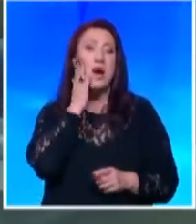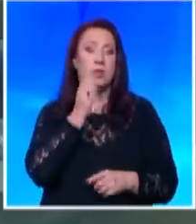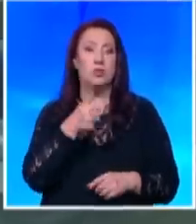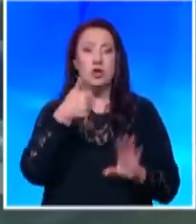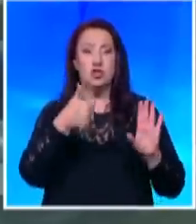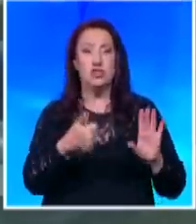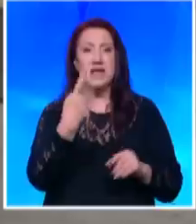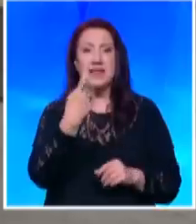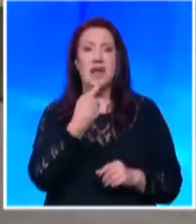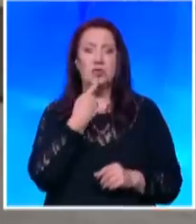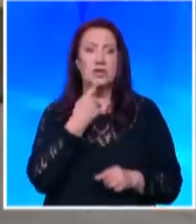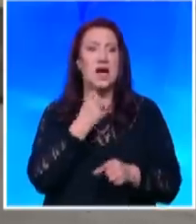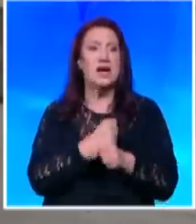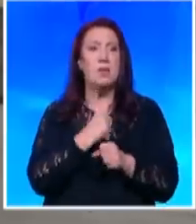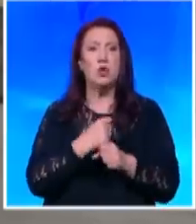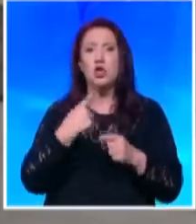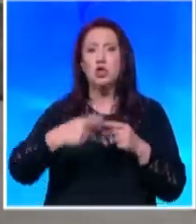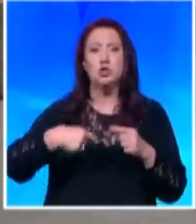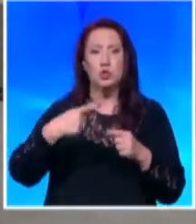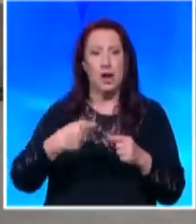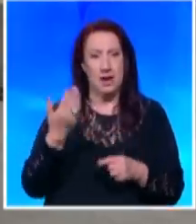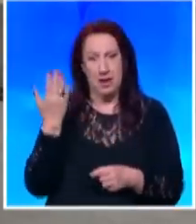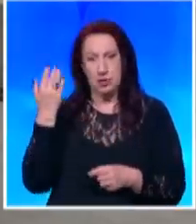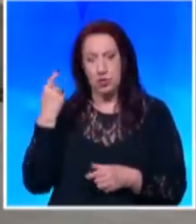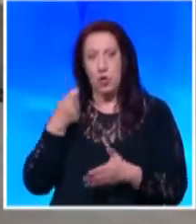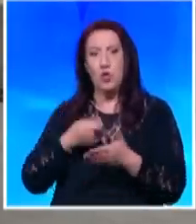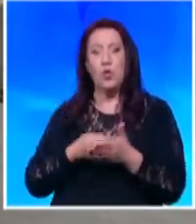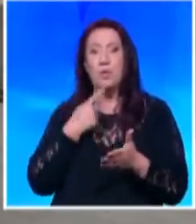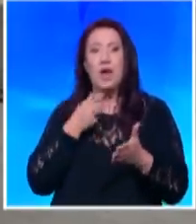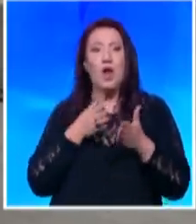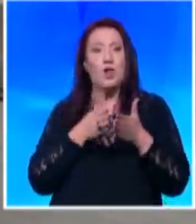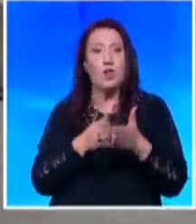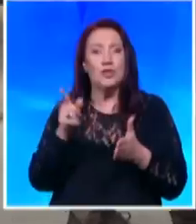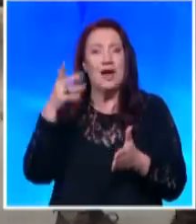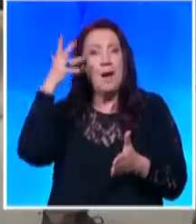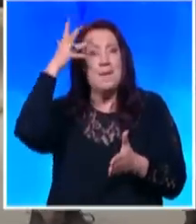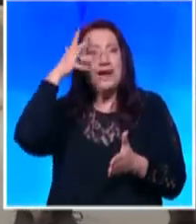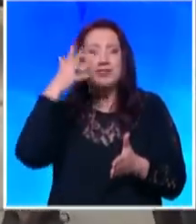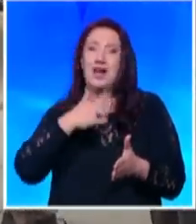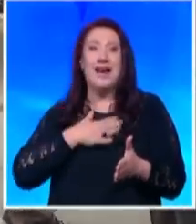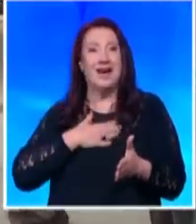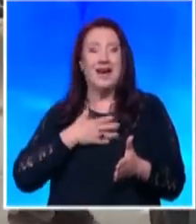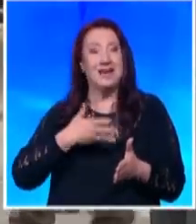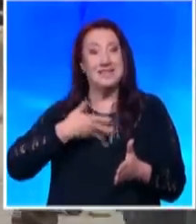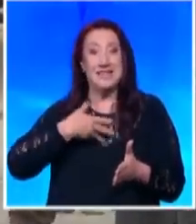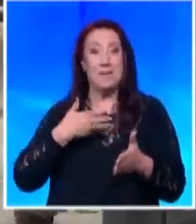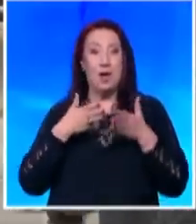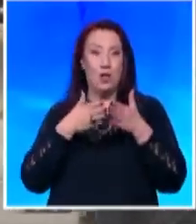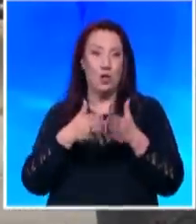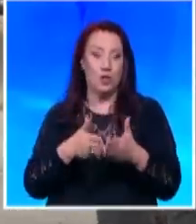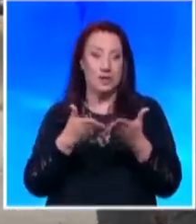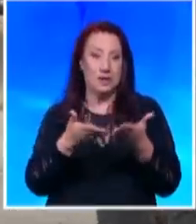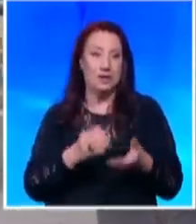работи като стругар. Лодката, която купил скоро, била мечтата на живота му. За BTV новините, Дания Танасова.